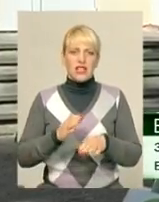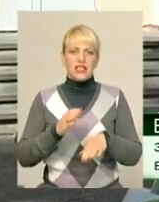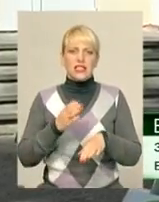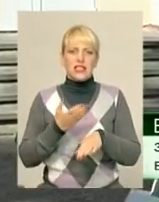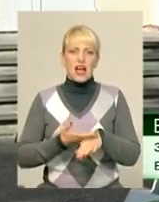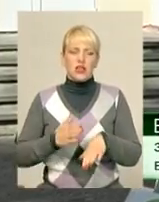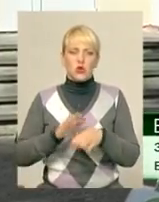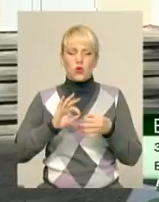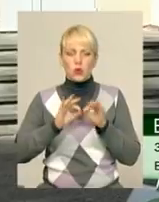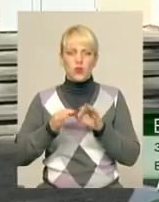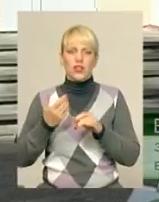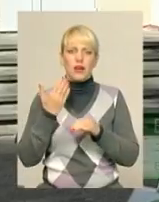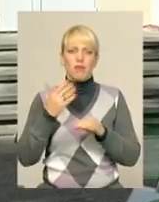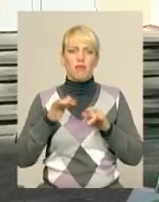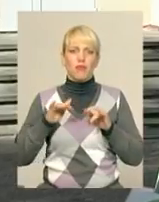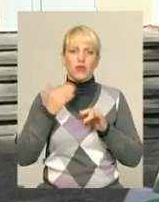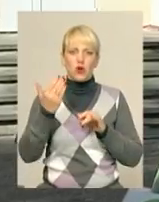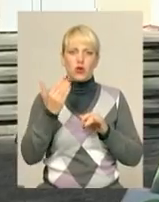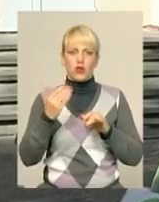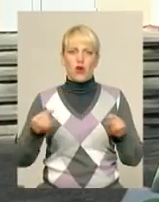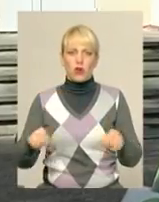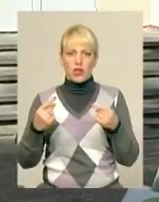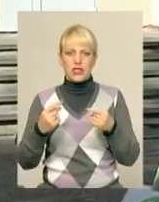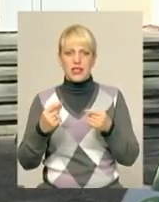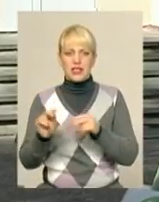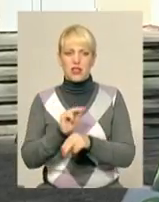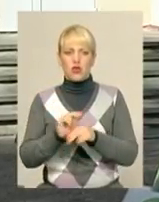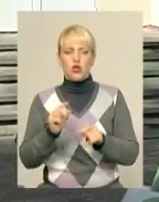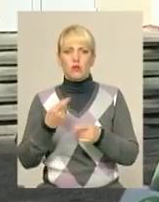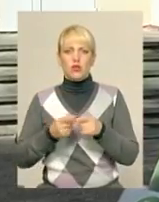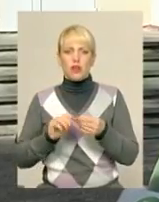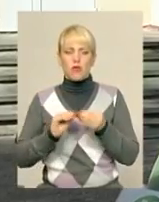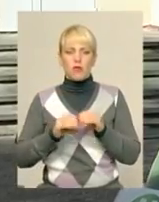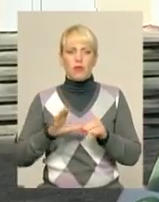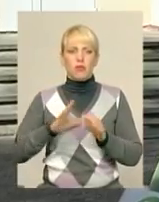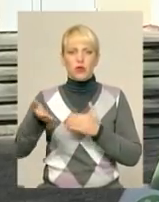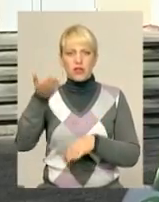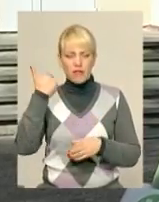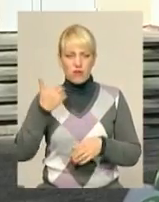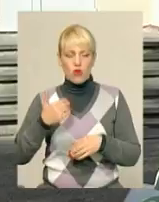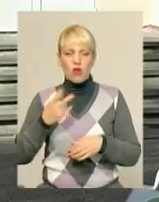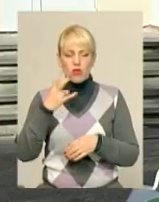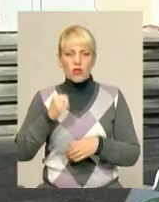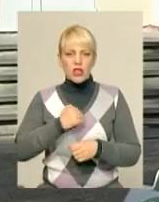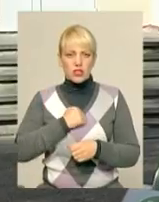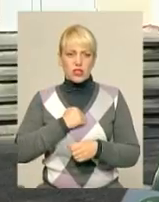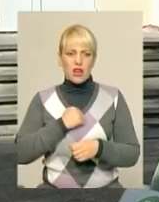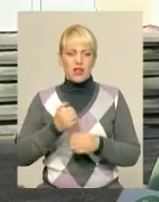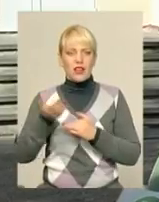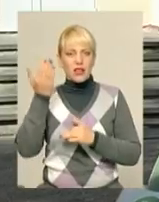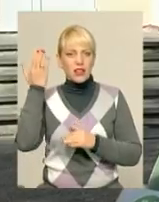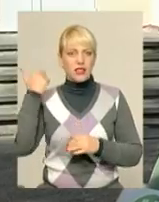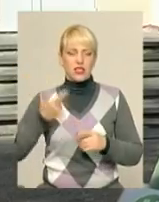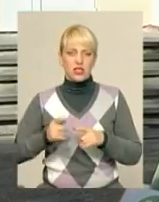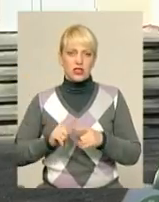процеси організації лікування. Тому ця проблема була давно нагальною, але, на жаль, тоді